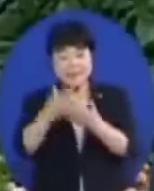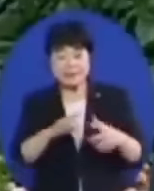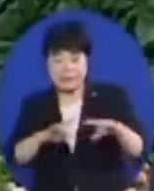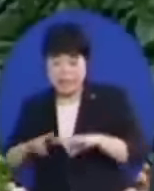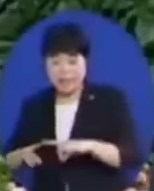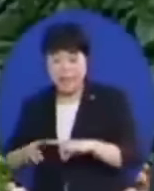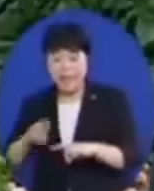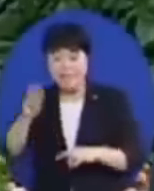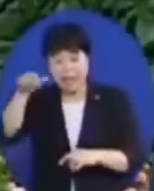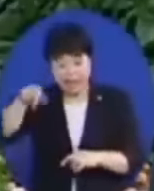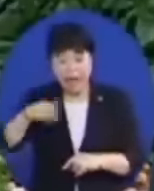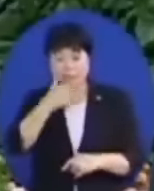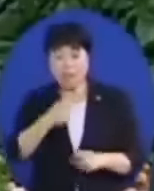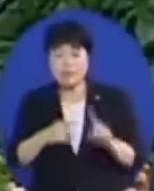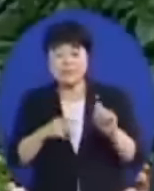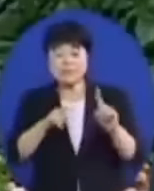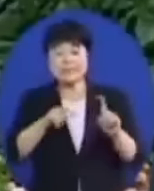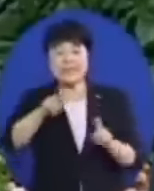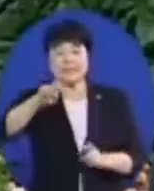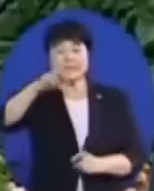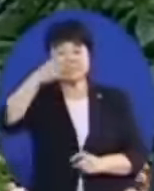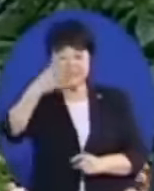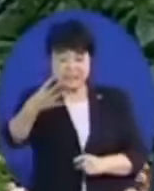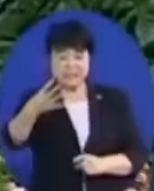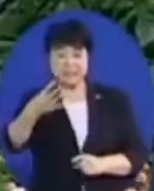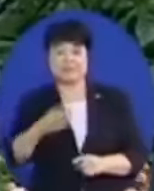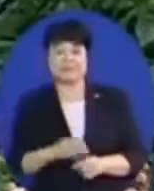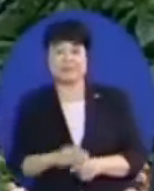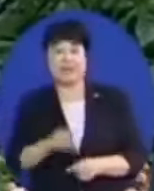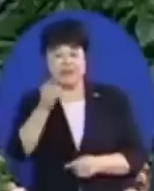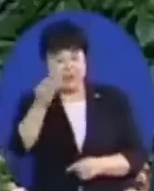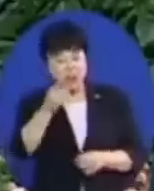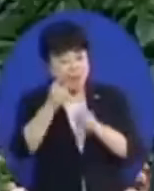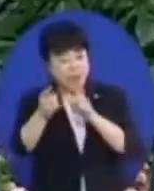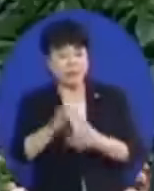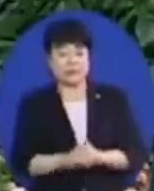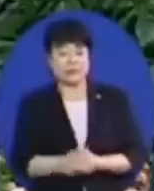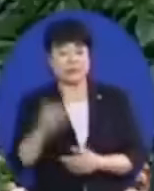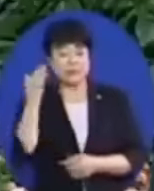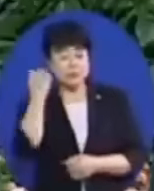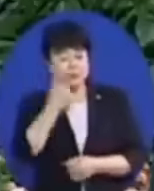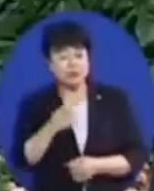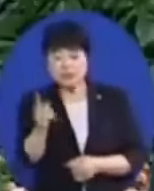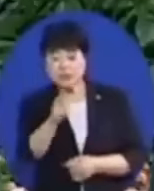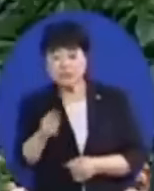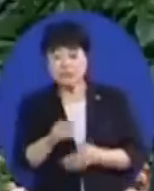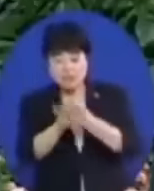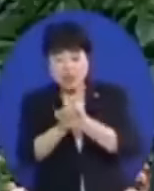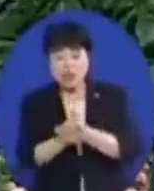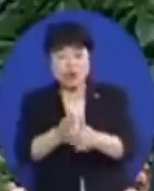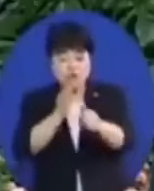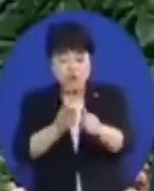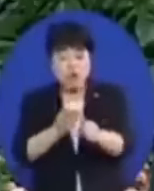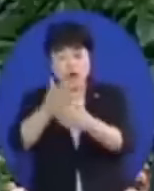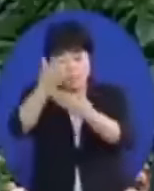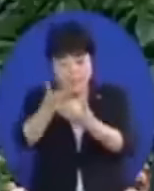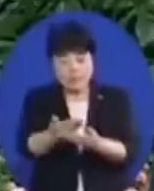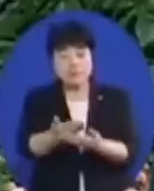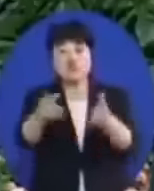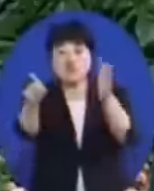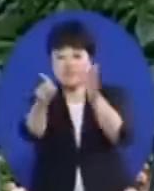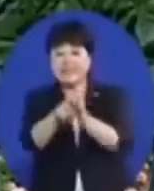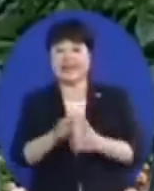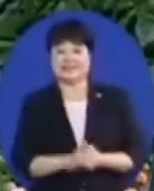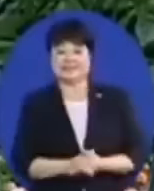레마는 마가복음 11장 24절이었습니다 그러므로 내가 너희에게 말하노니 무엇이든지 기도하고 구한 것은 받은 줄로